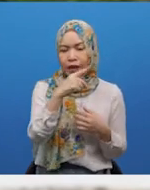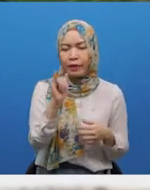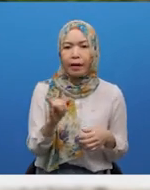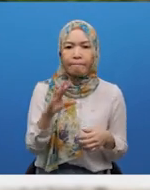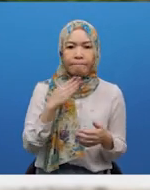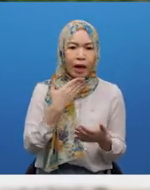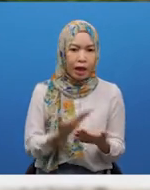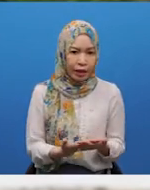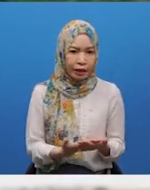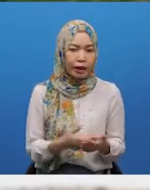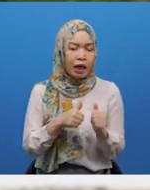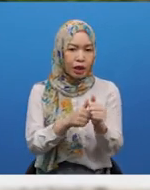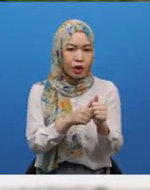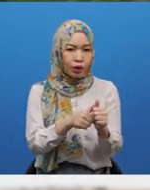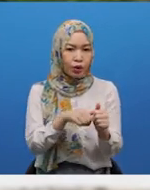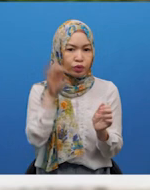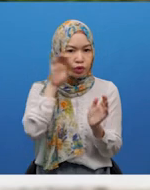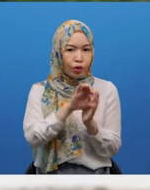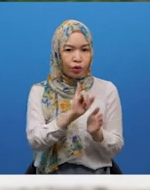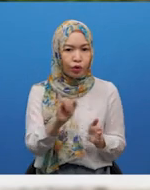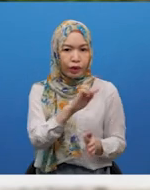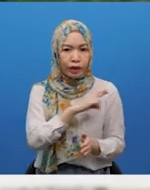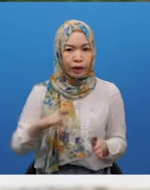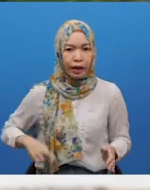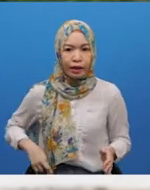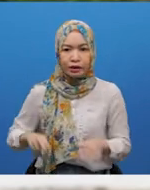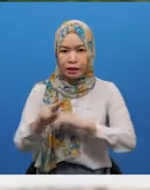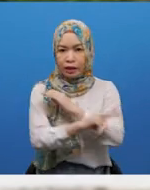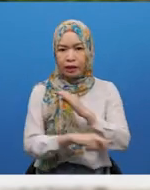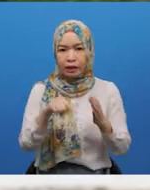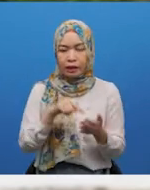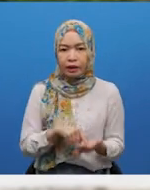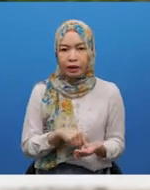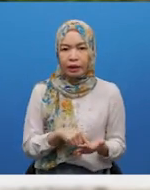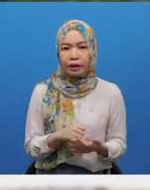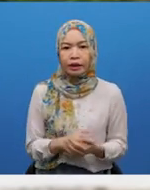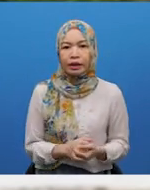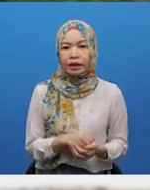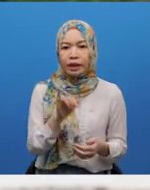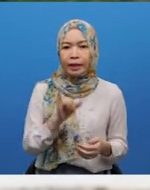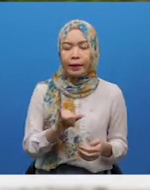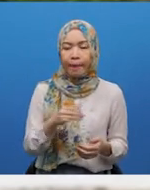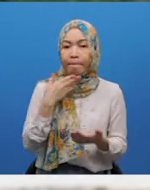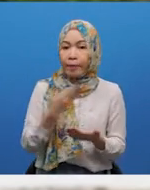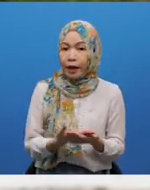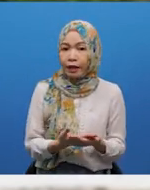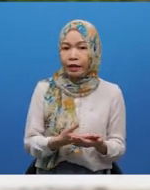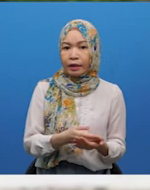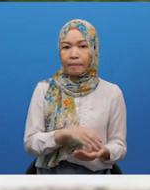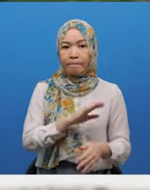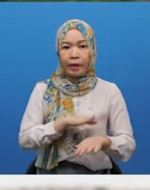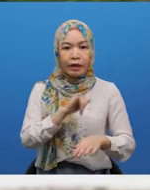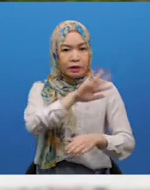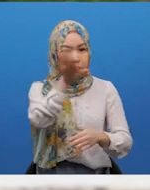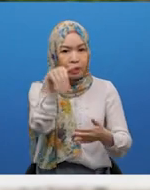oleh Raja Negeri Kembayat dalam memberikan layanan yang sama rata kepada orang asing